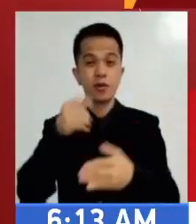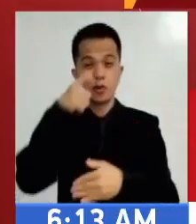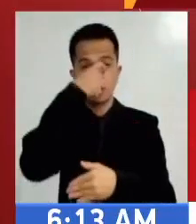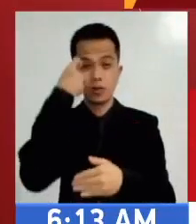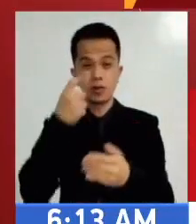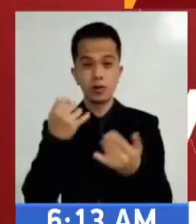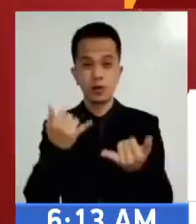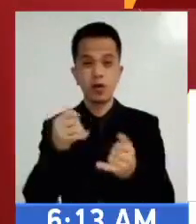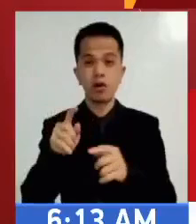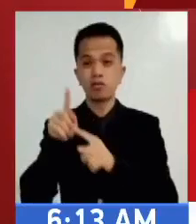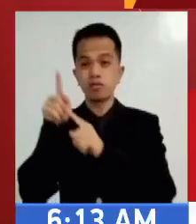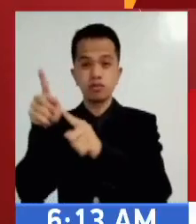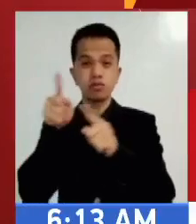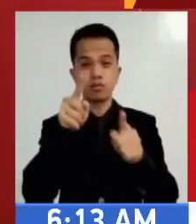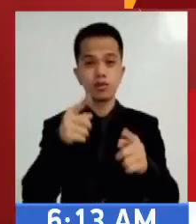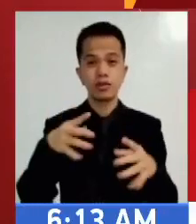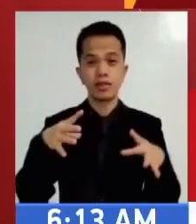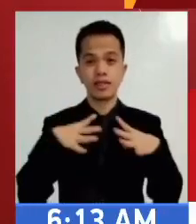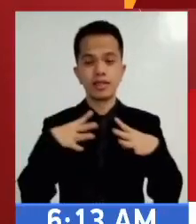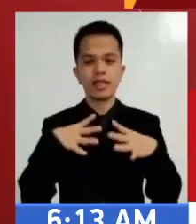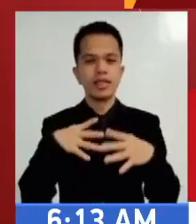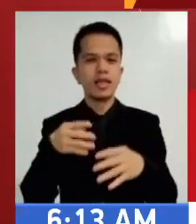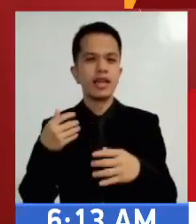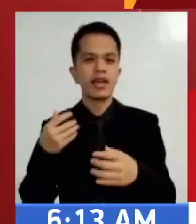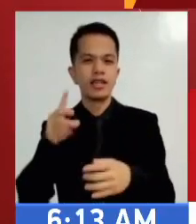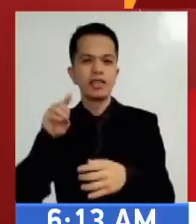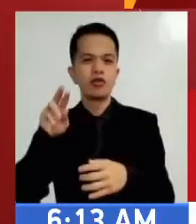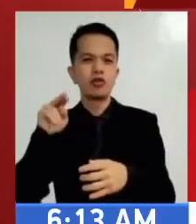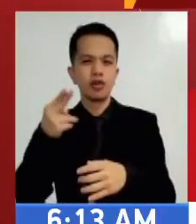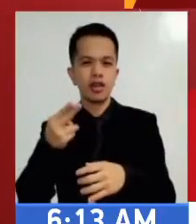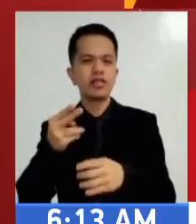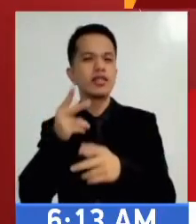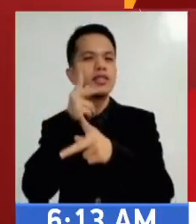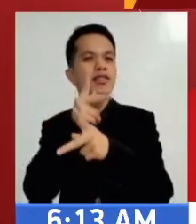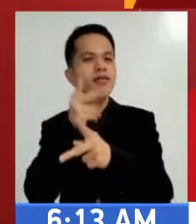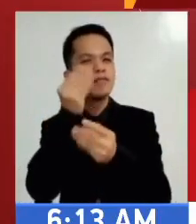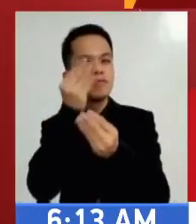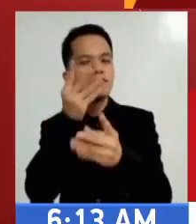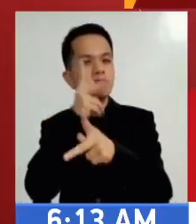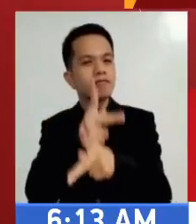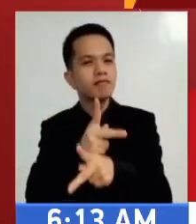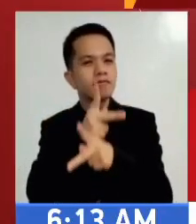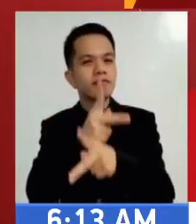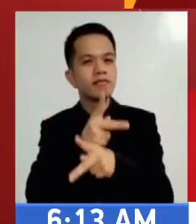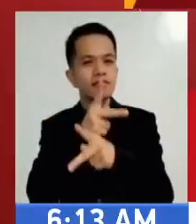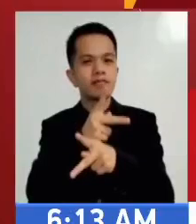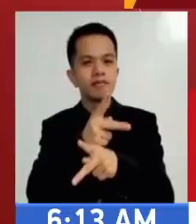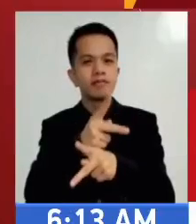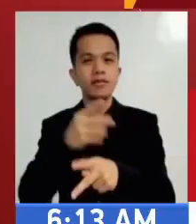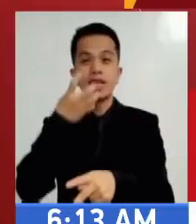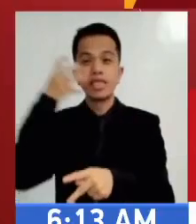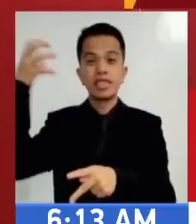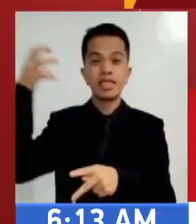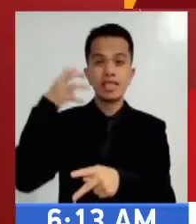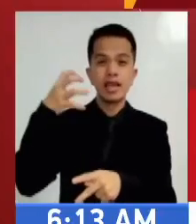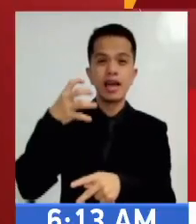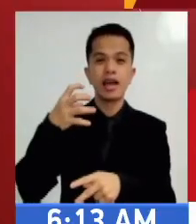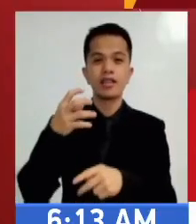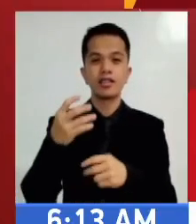may paalala ang DOH, mag-ingat sa sunburn. If I can just take this opportunity, please wear